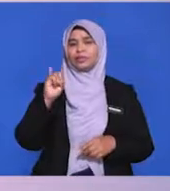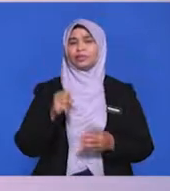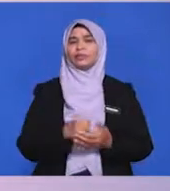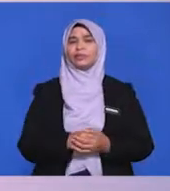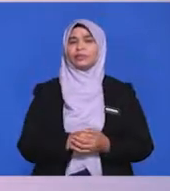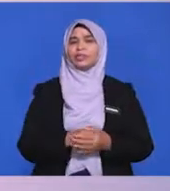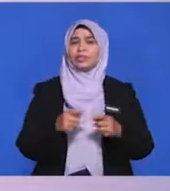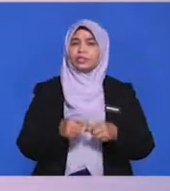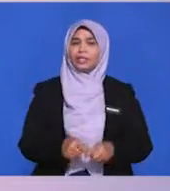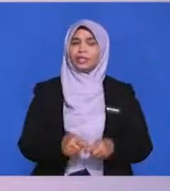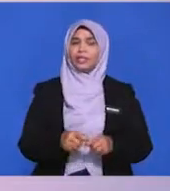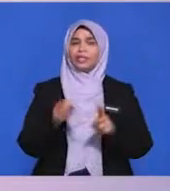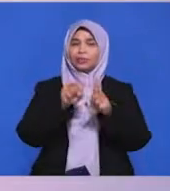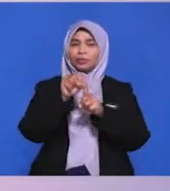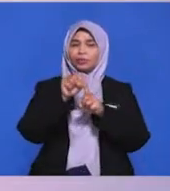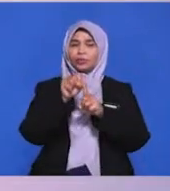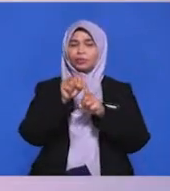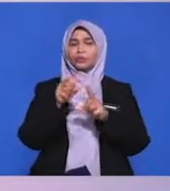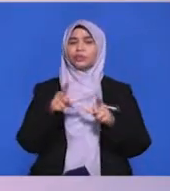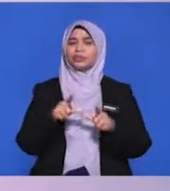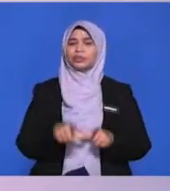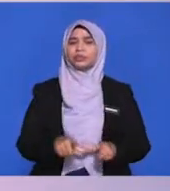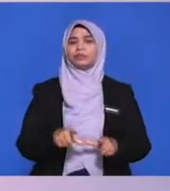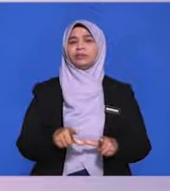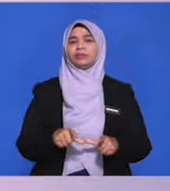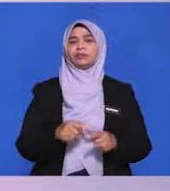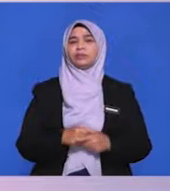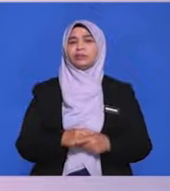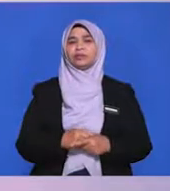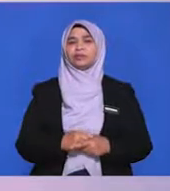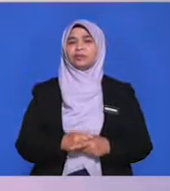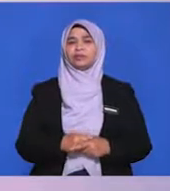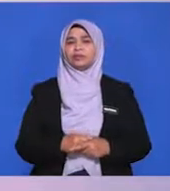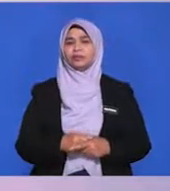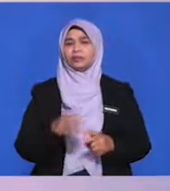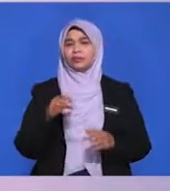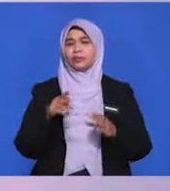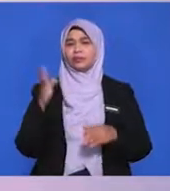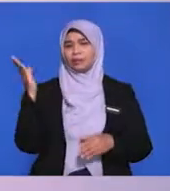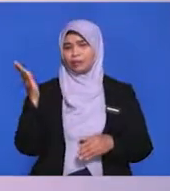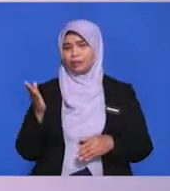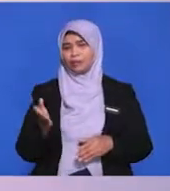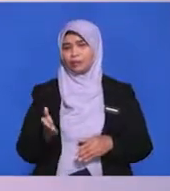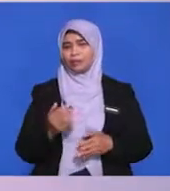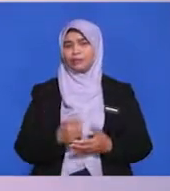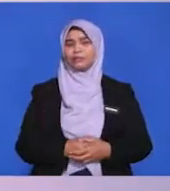tekanan suhu dan isipadu seperti yang ditunjukkan dalam paparan jujur ini